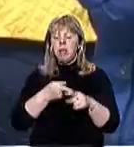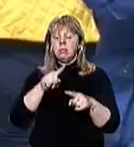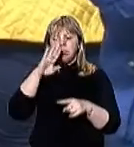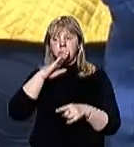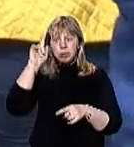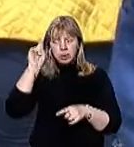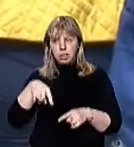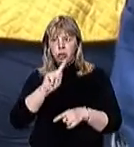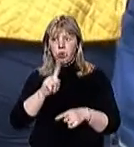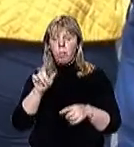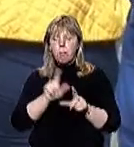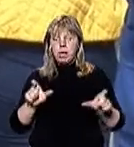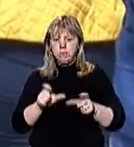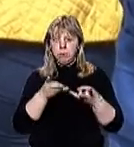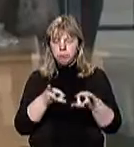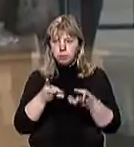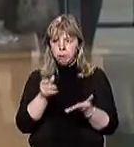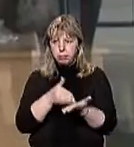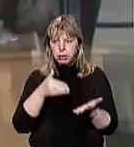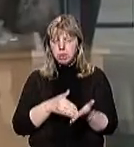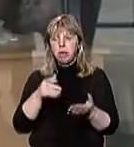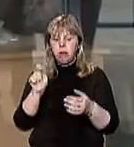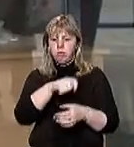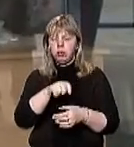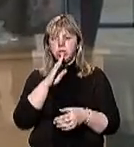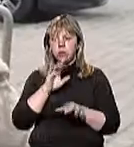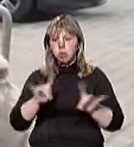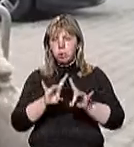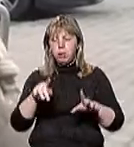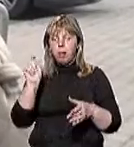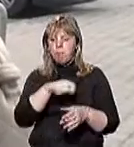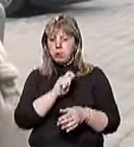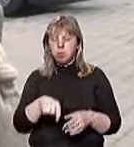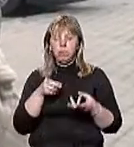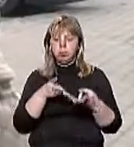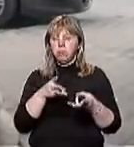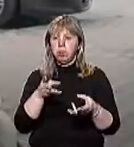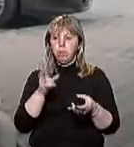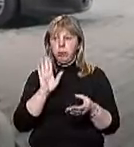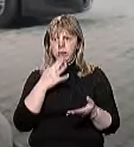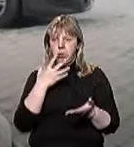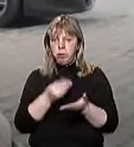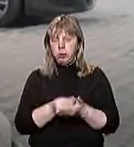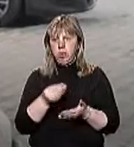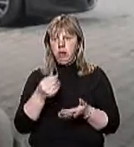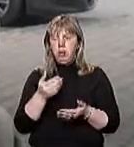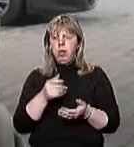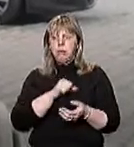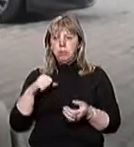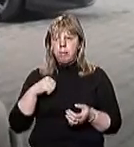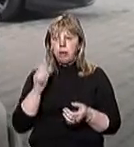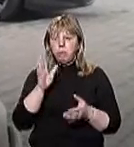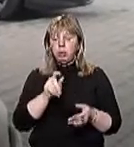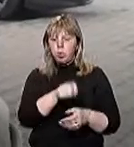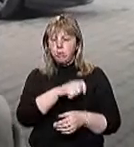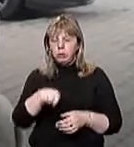що в магазинах печуть паски та освячують. Жінка розповіла, паску в магазині не купуватиме. Тому що я буду пекти Пасху сама,